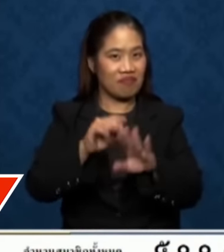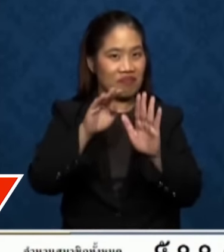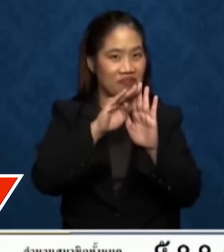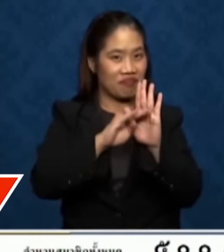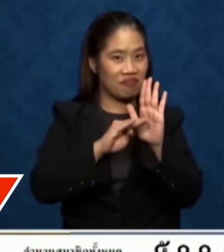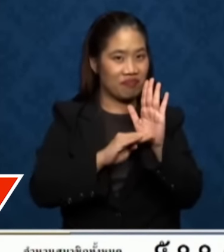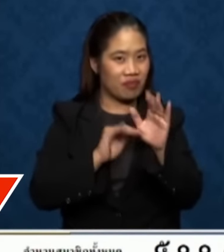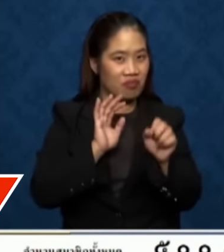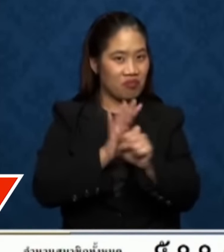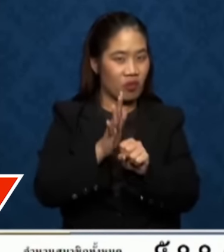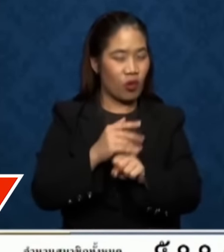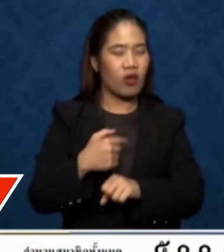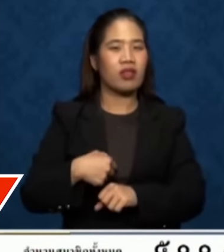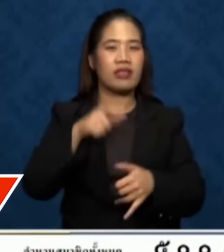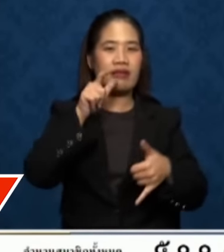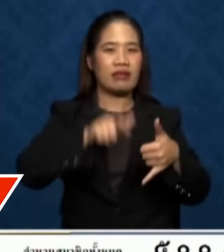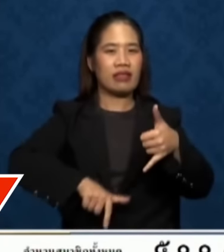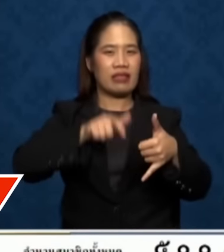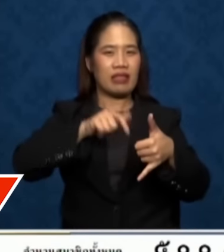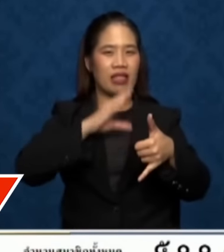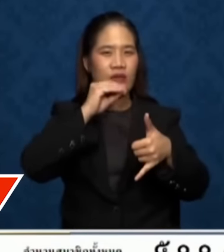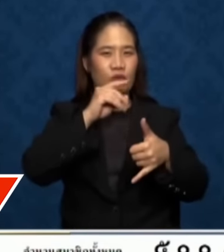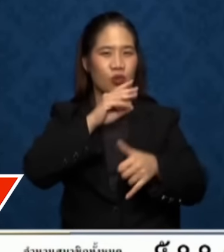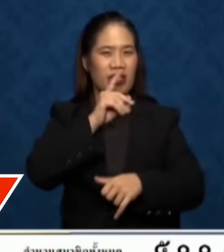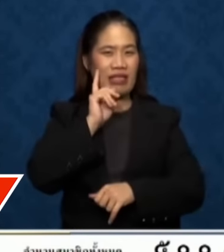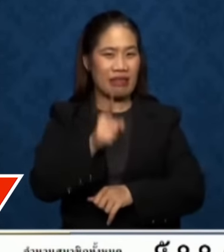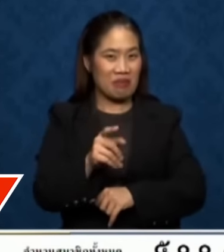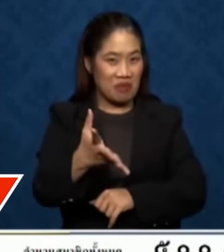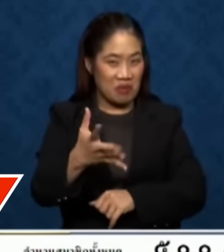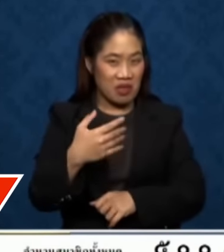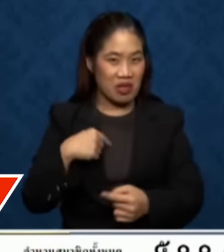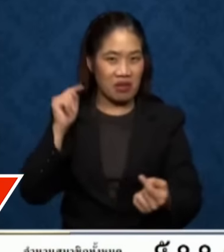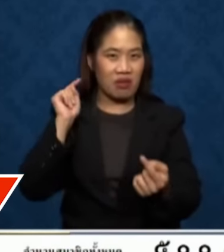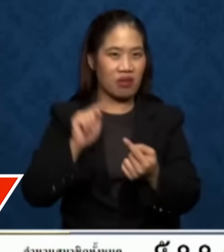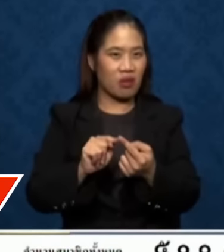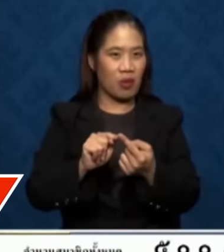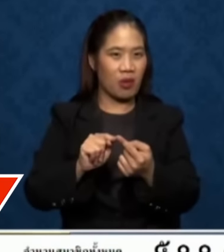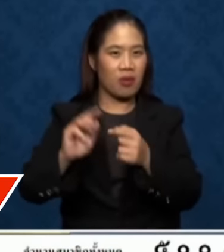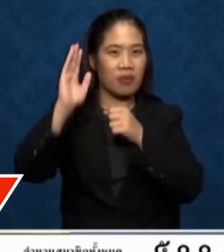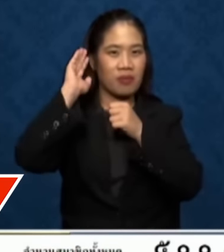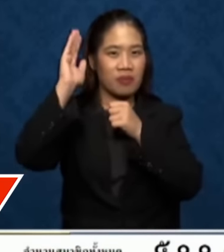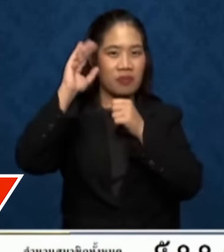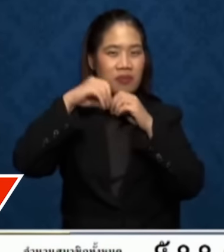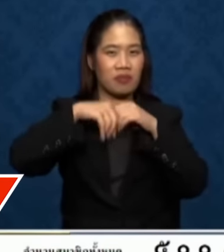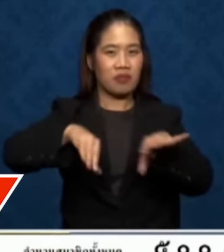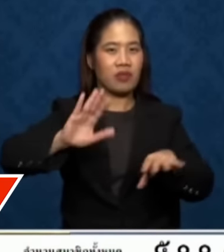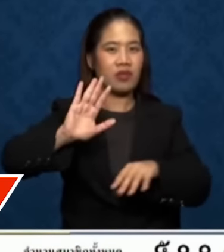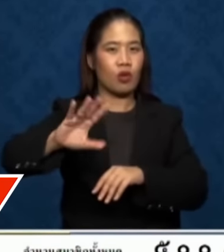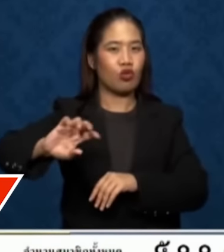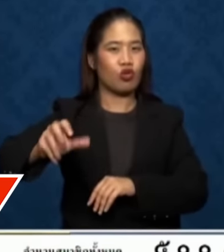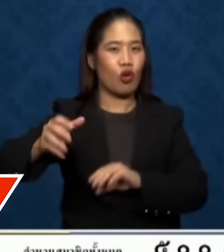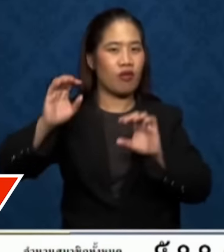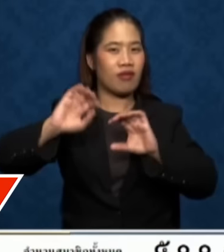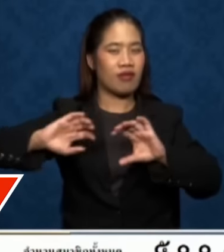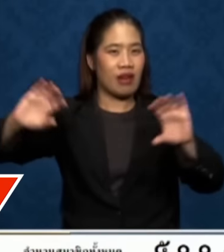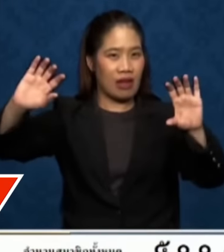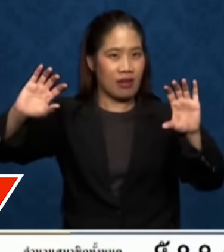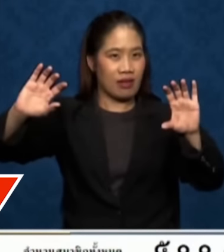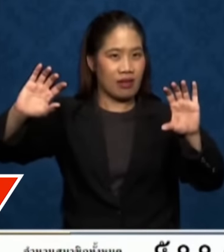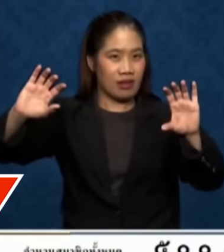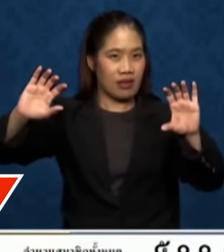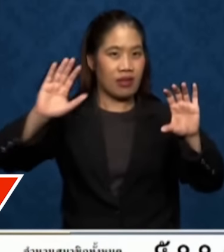นิสัยปัดความจริงของท่านยังส่งไปถึงสื่อของรัฐด้วยค่ะสื่อภายใต้การกำกับดู